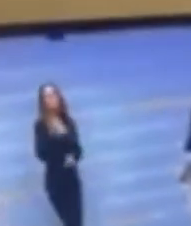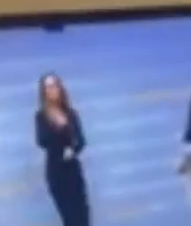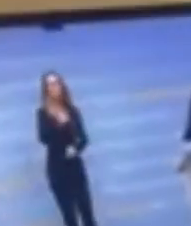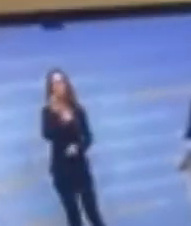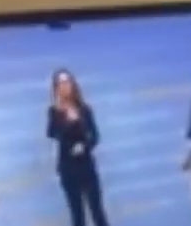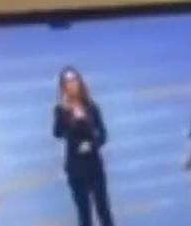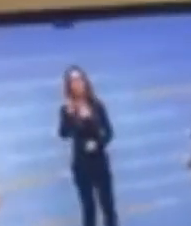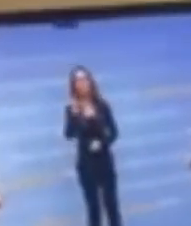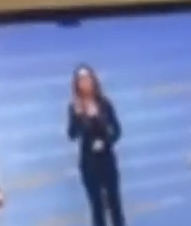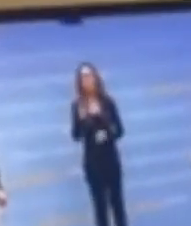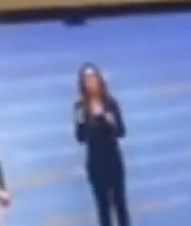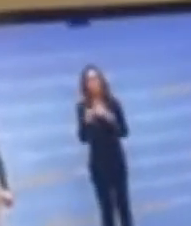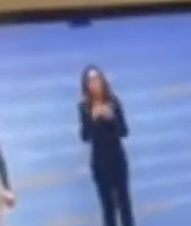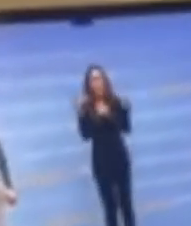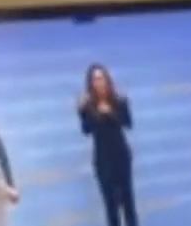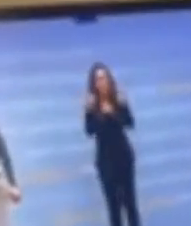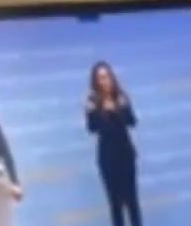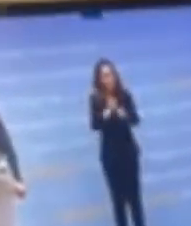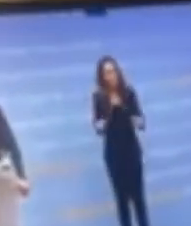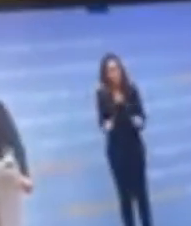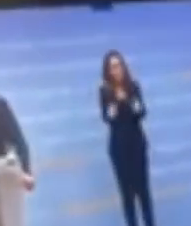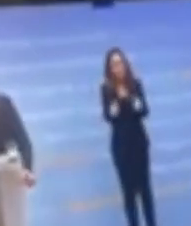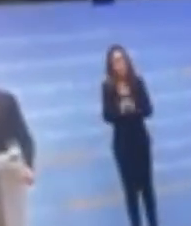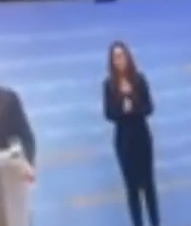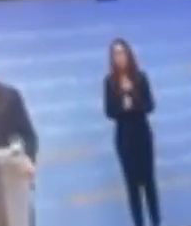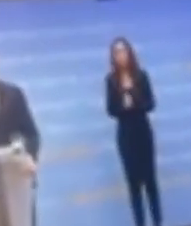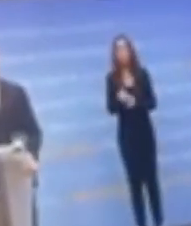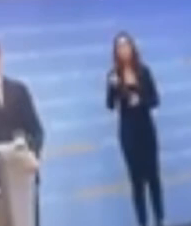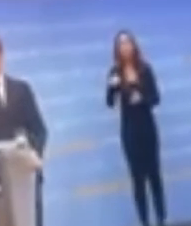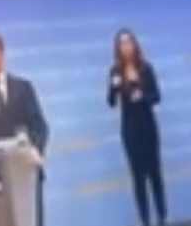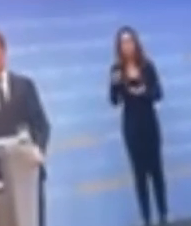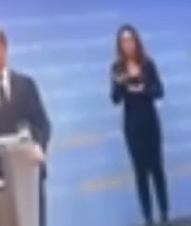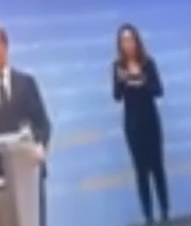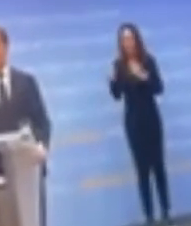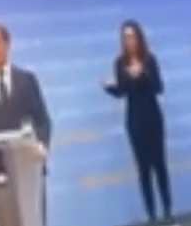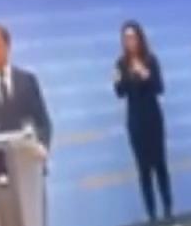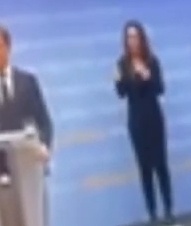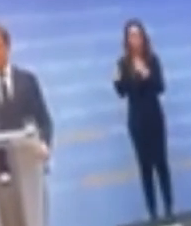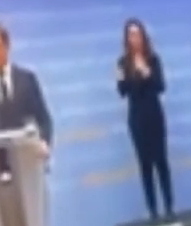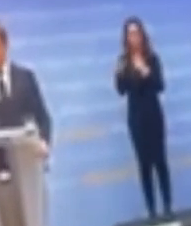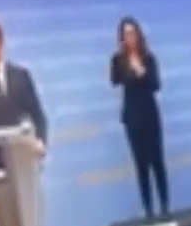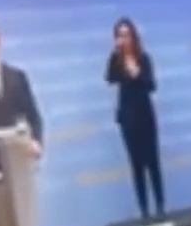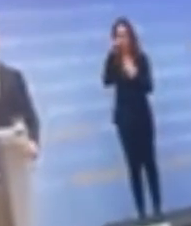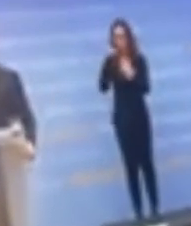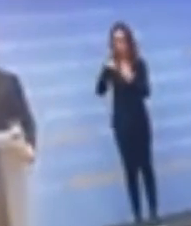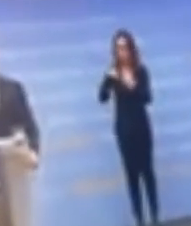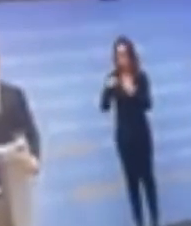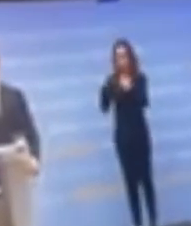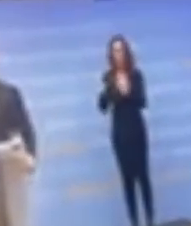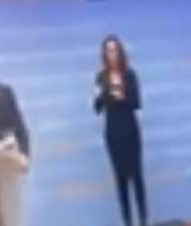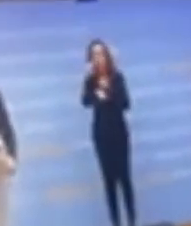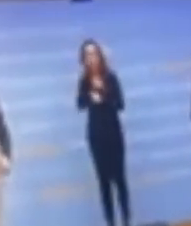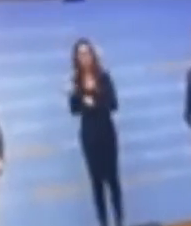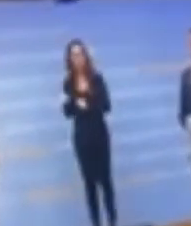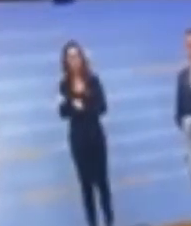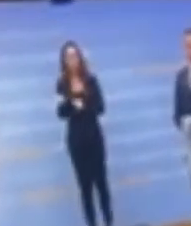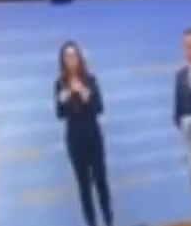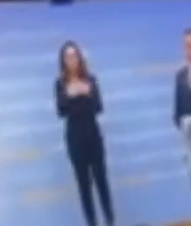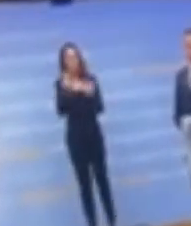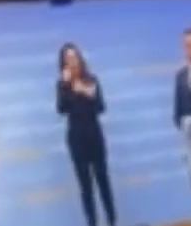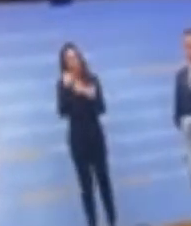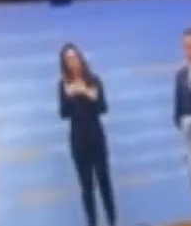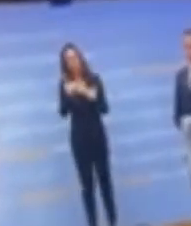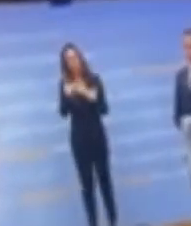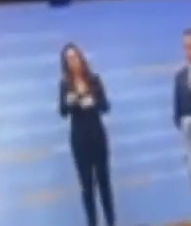in? Hangt van het Kamerdebat af, wanneer dat is. Dat is nu voorzien, begrijp ik vanmorgen. En daarna duurt het een paar dagen, omdat er dan een heel aantal formele